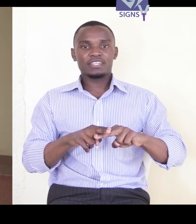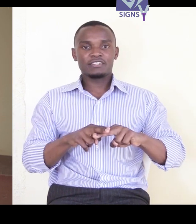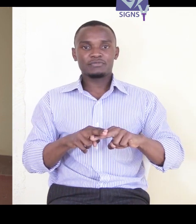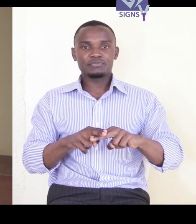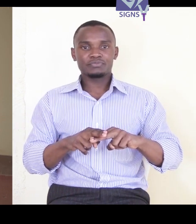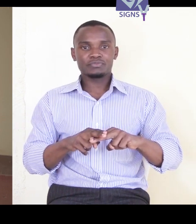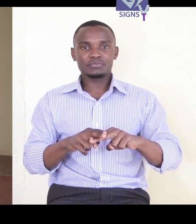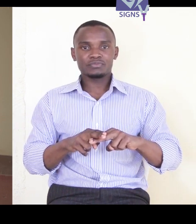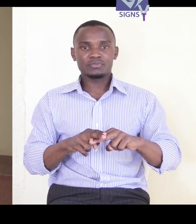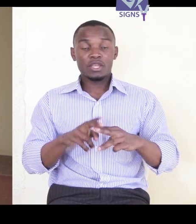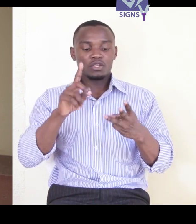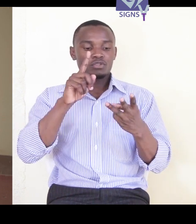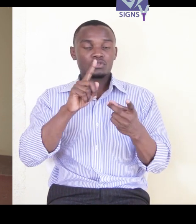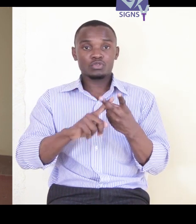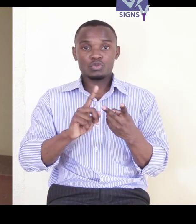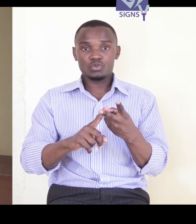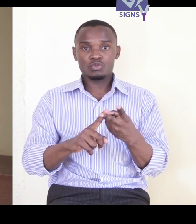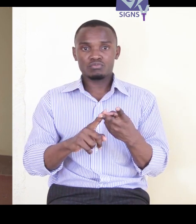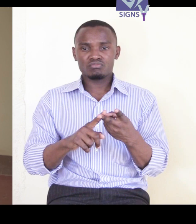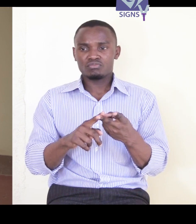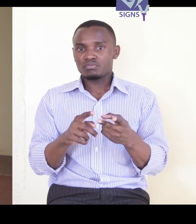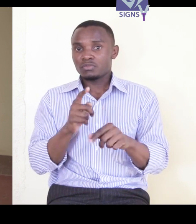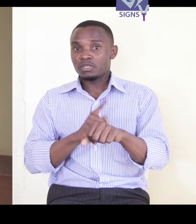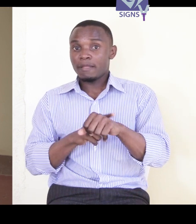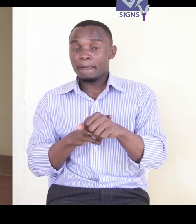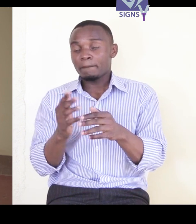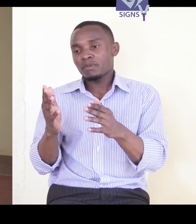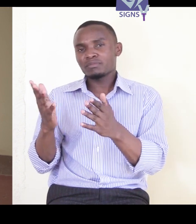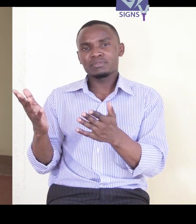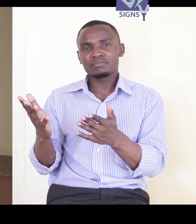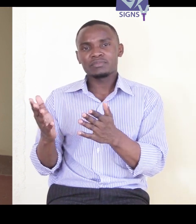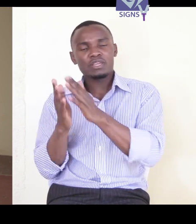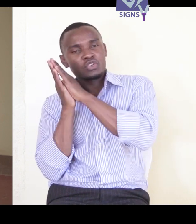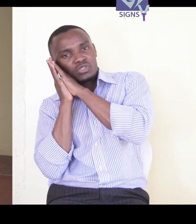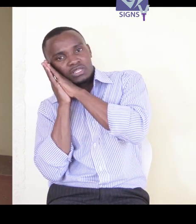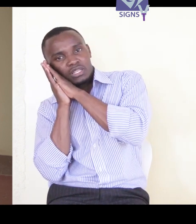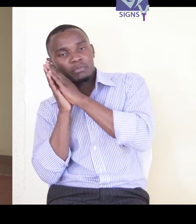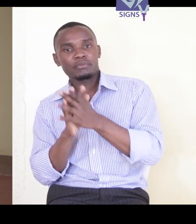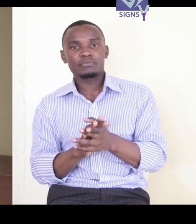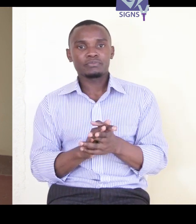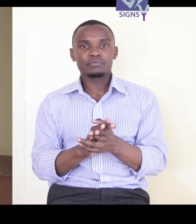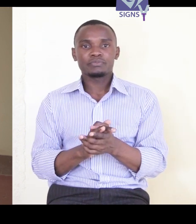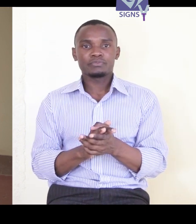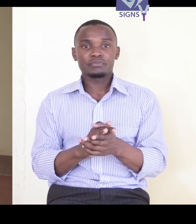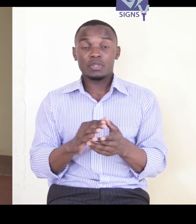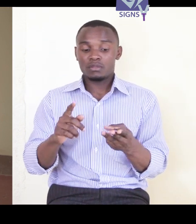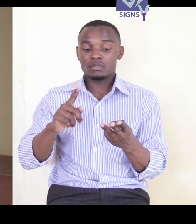fanyiwa massage kama umelala kwa upande. Unaweza fanyiwa massage kama